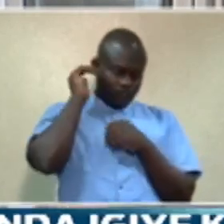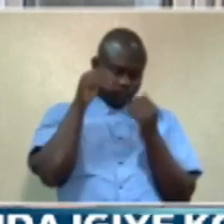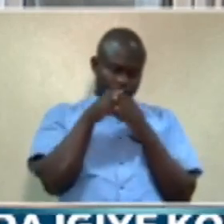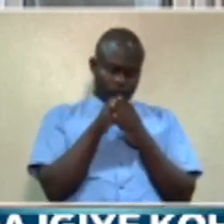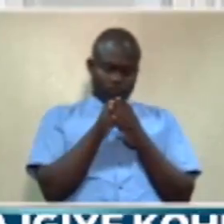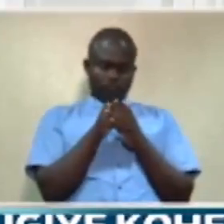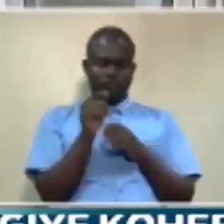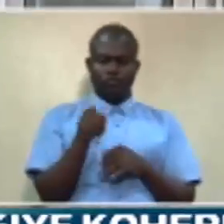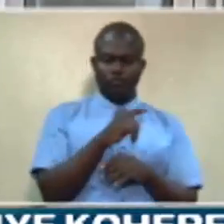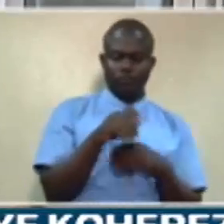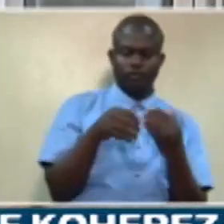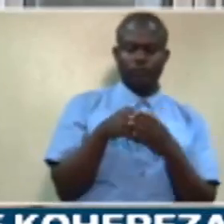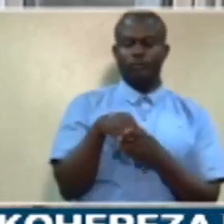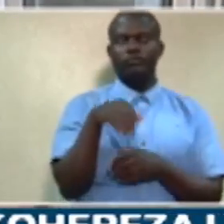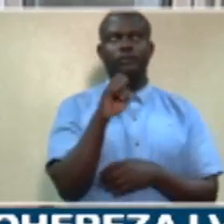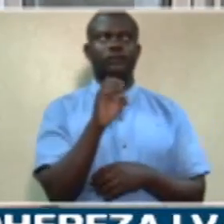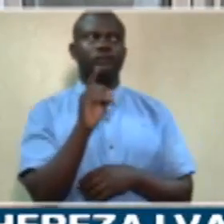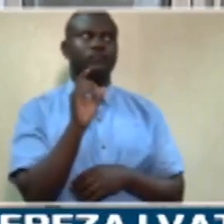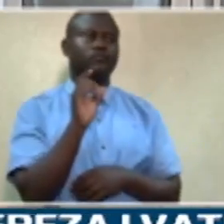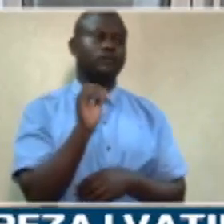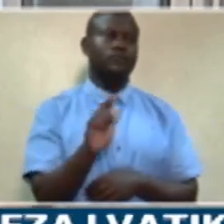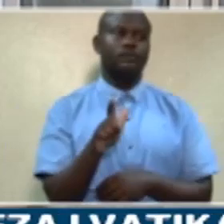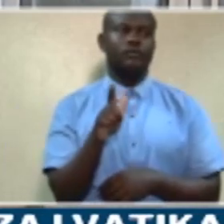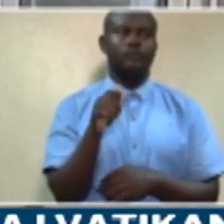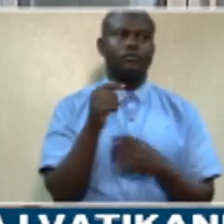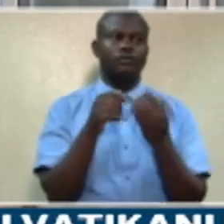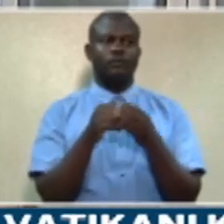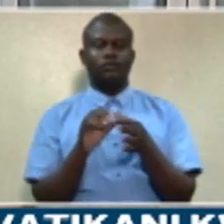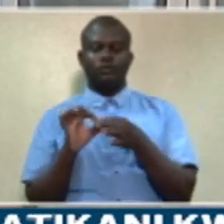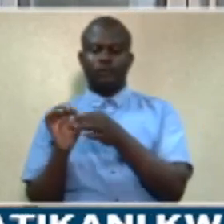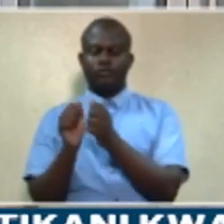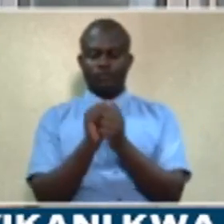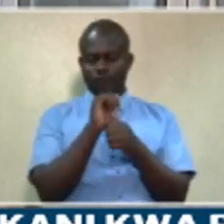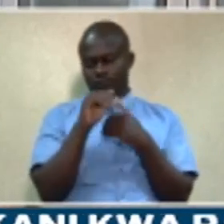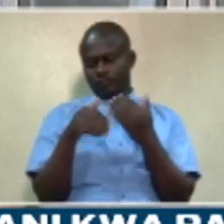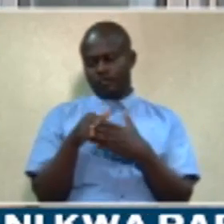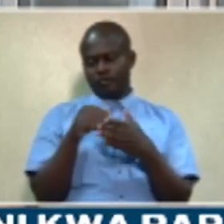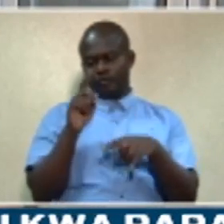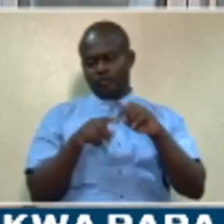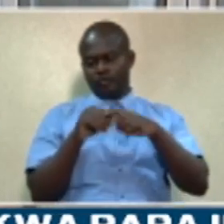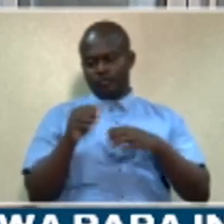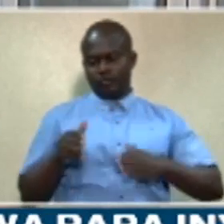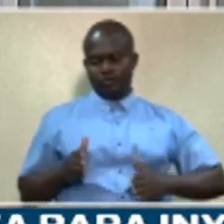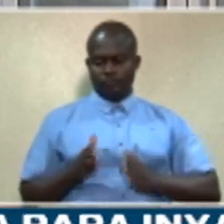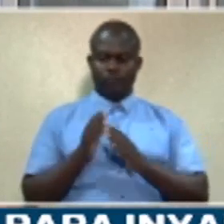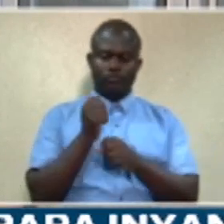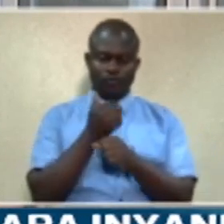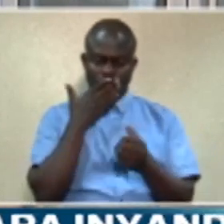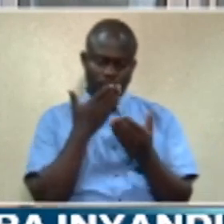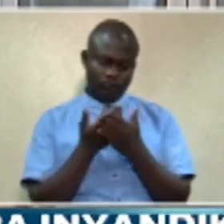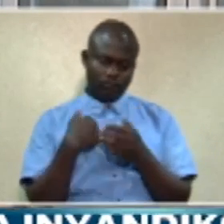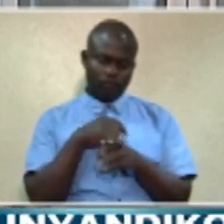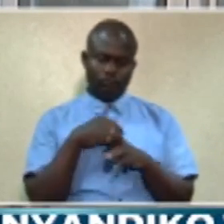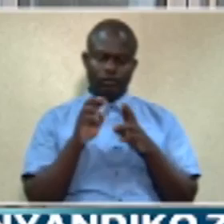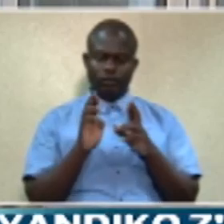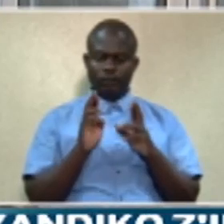criminal justice, ya ADR, ibintu byo kunga n'abandi, ni politiki ziri mu nzira zizanozwa. Ndizera yuko